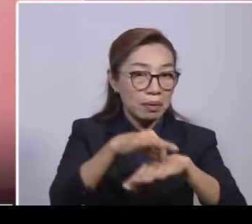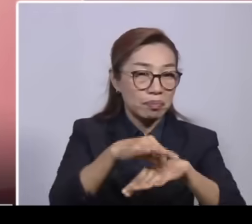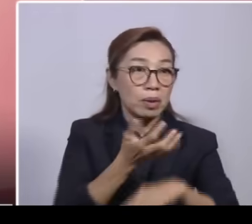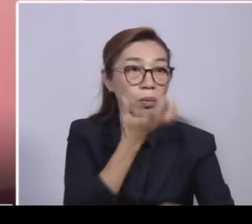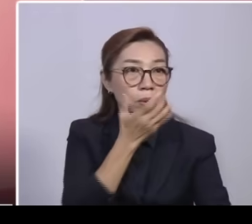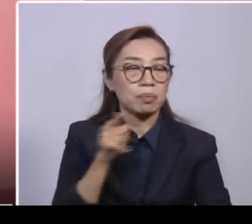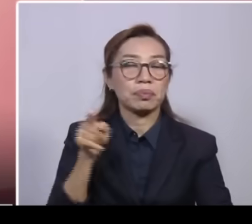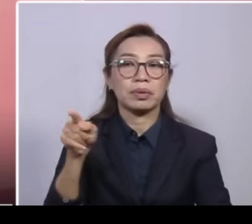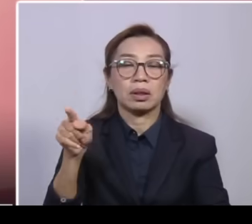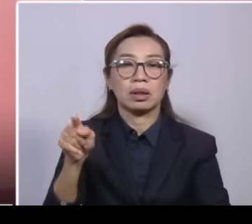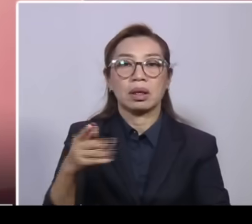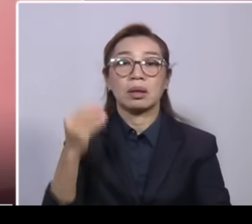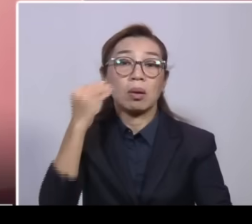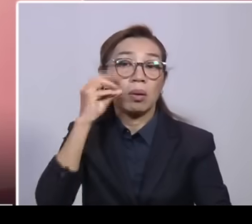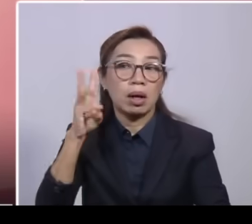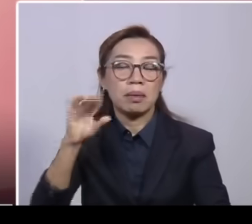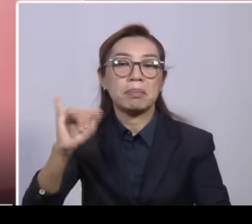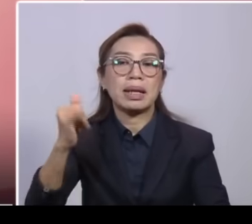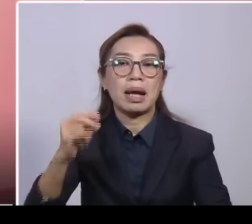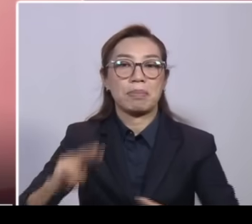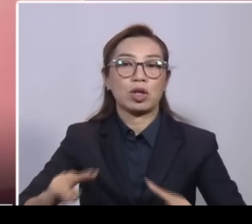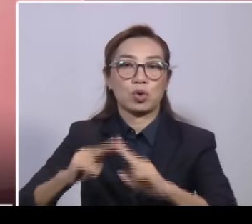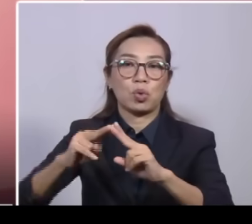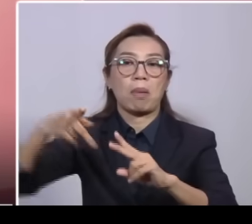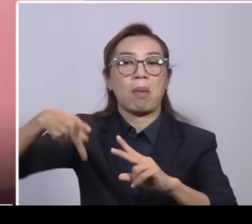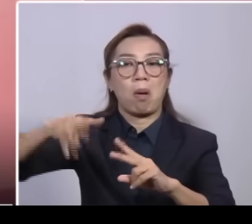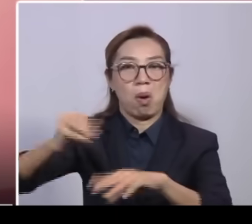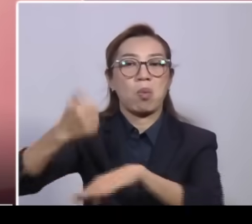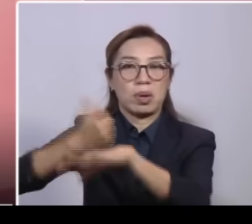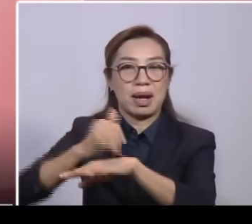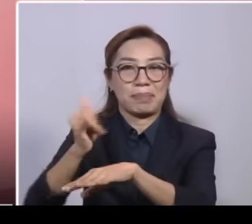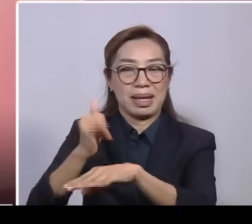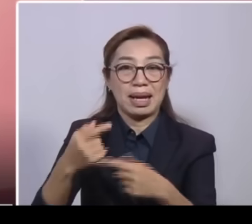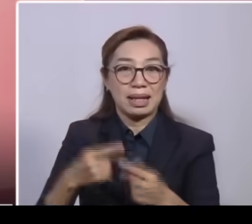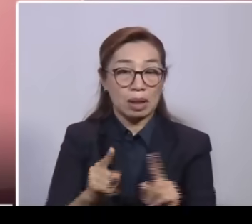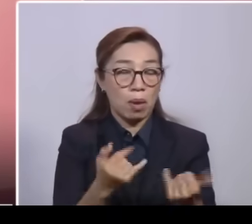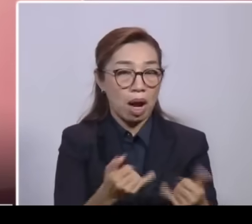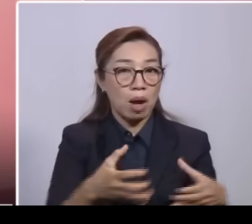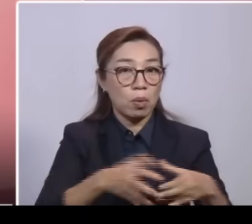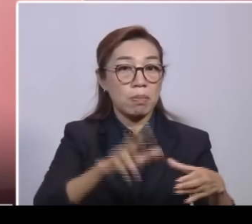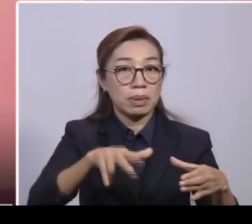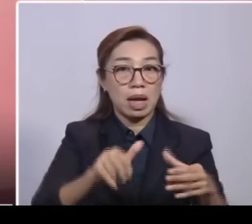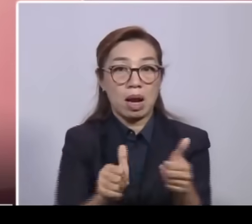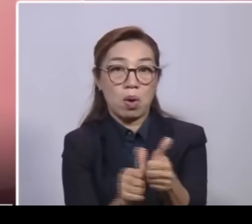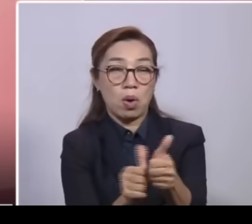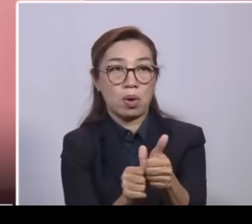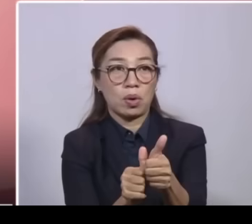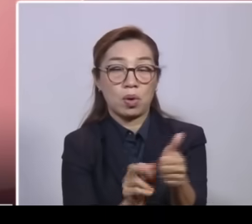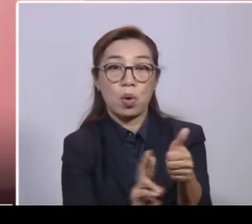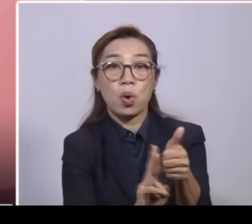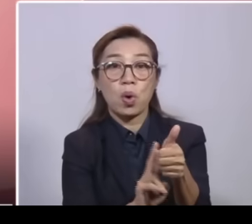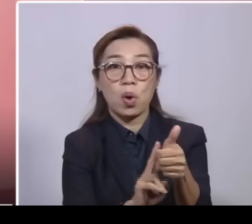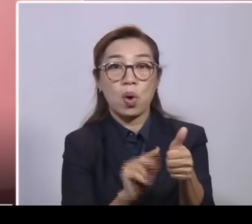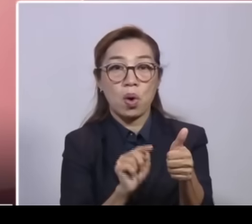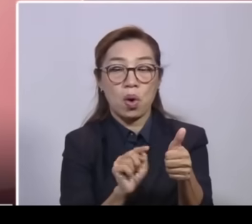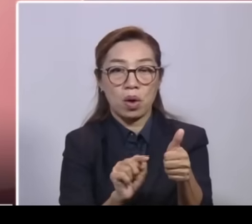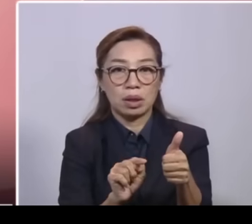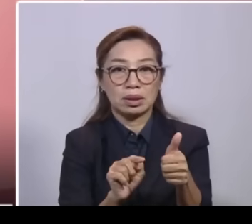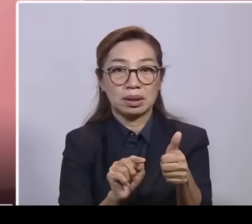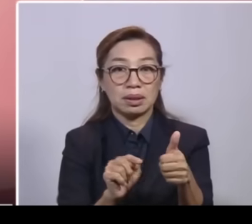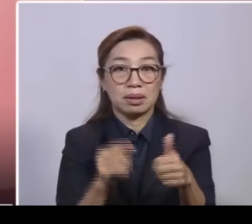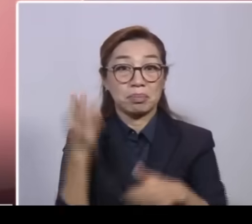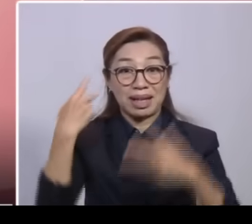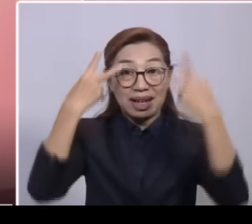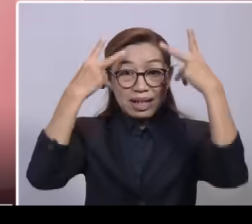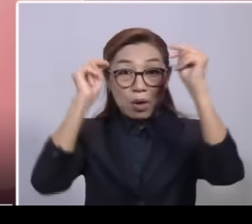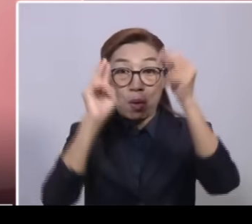การกระทรวงพัฒนาสังคมและความมั่นคงของมนุษย์เอาคุณภูมิทำก่อนนะคุณผู้ชมทำรองหัวหน้าพรรคเพื่อไทยนะคะก็นี่ค่ะก็เป็นตำแหน่งรองนายก